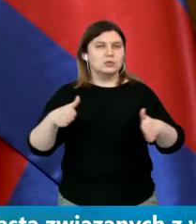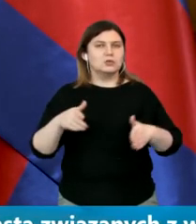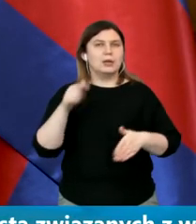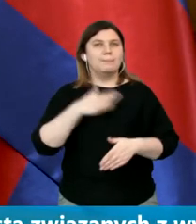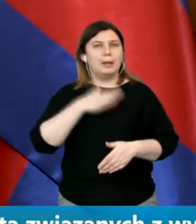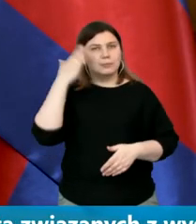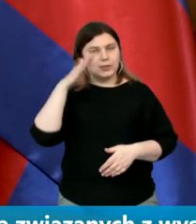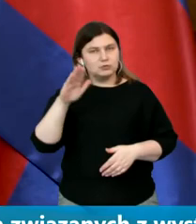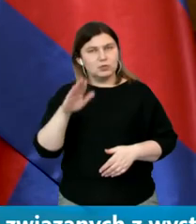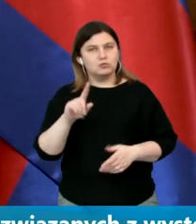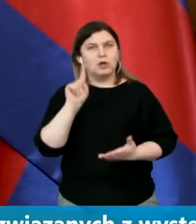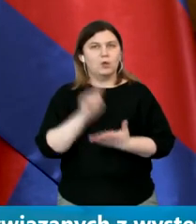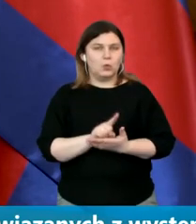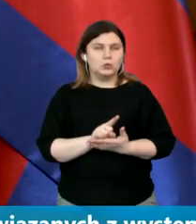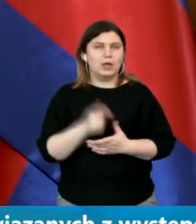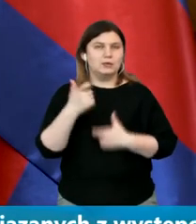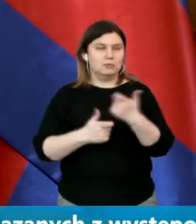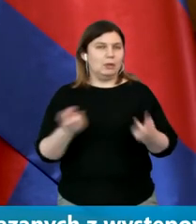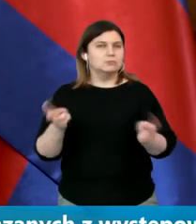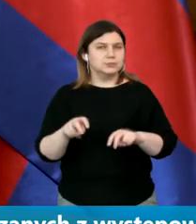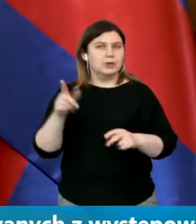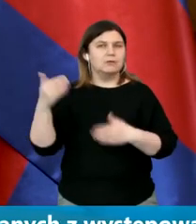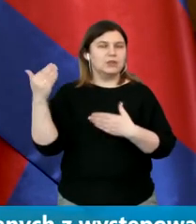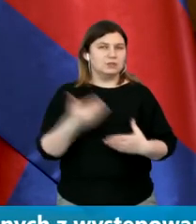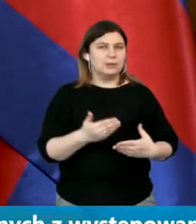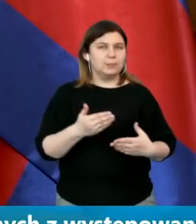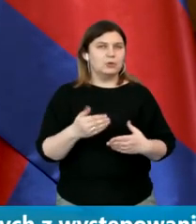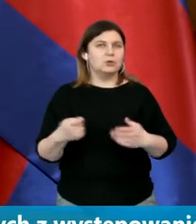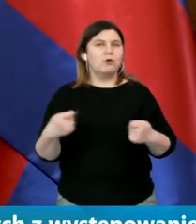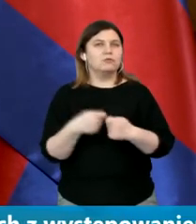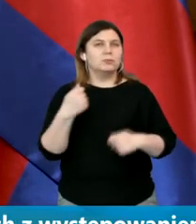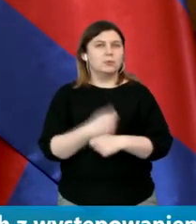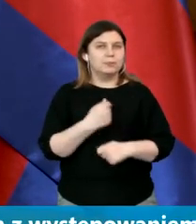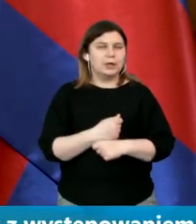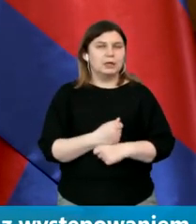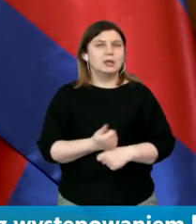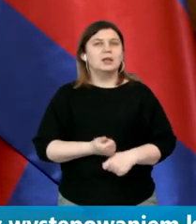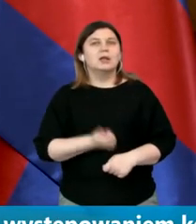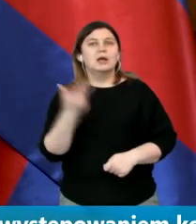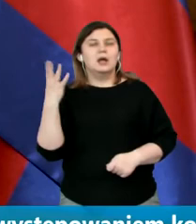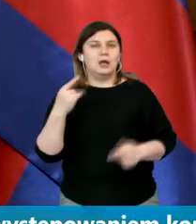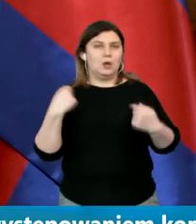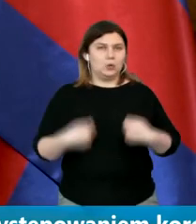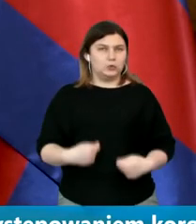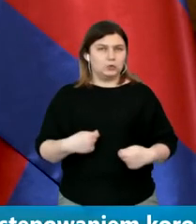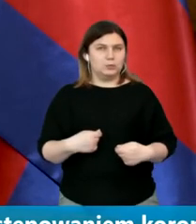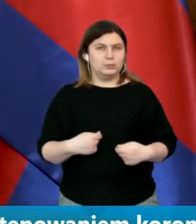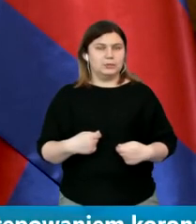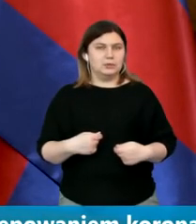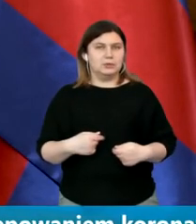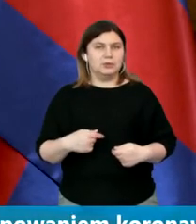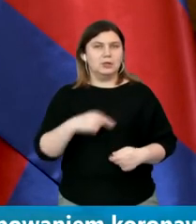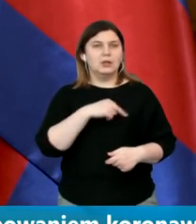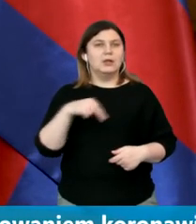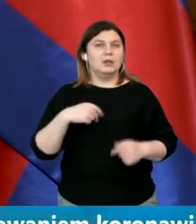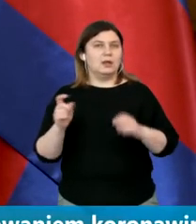nadzieję, że uda się tam to stworzyć i wtedy zaprosimy do współpracy iluś osób na bazie naszego